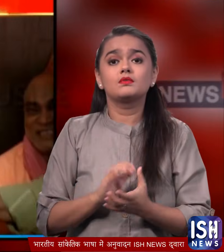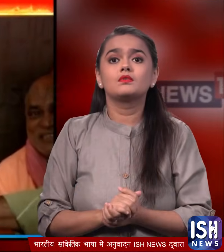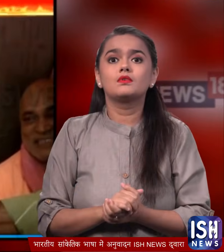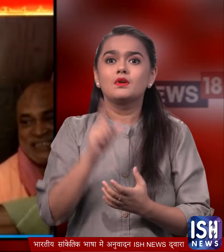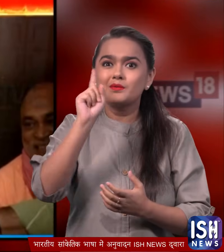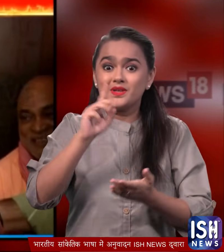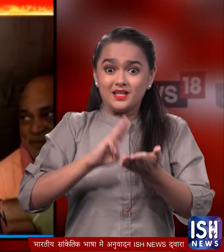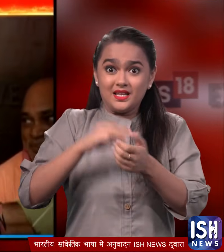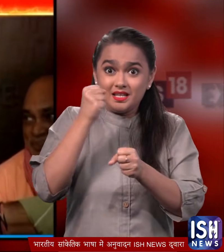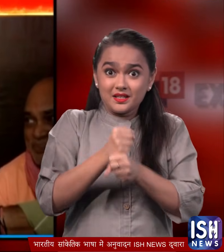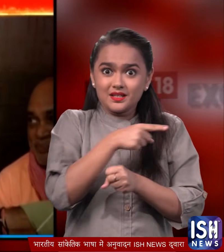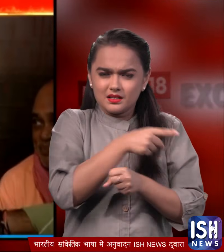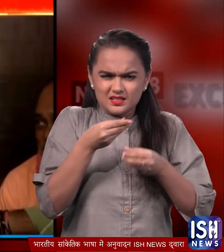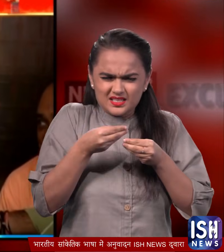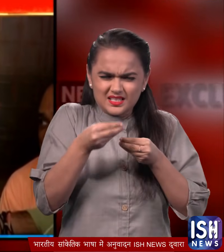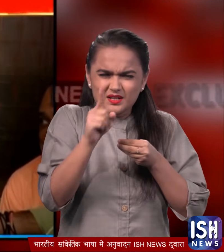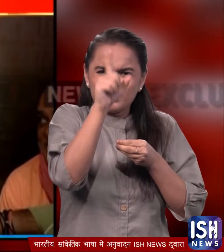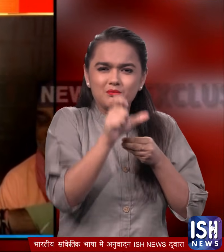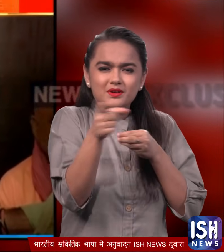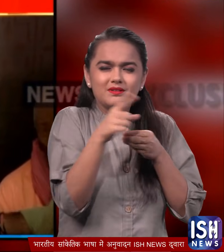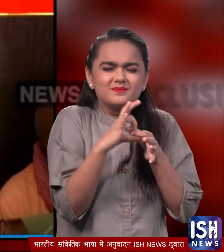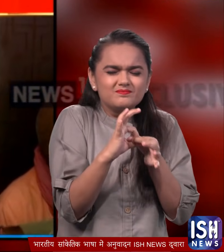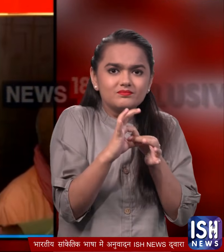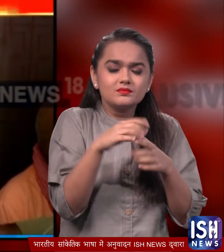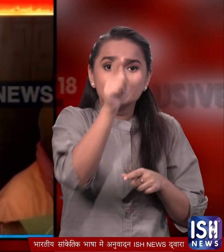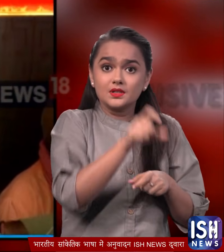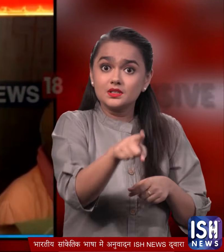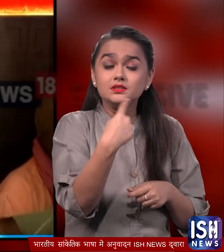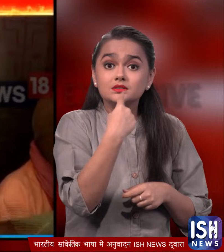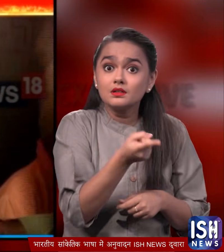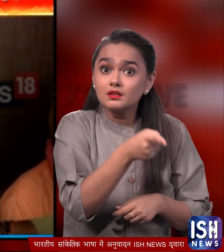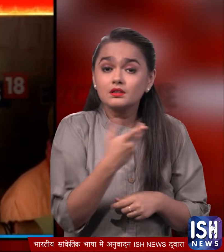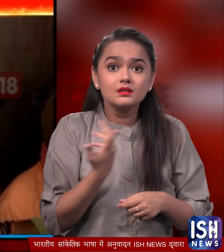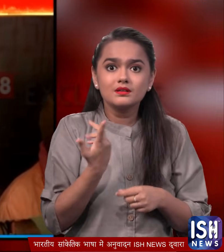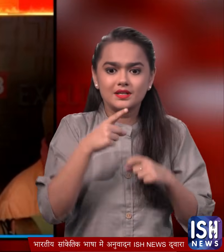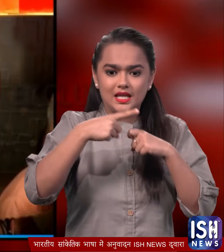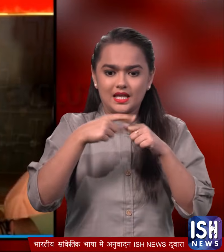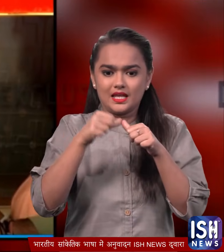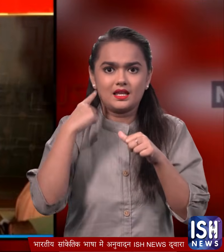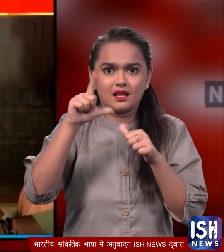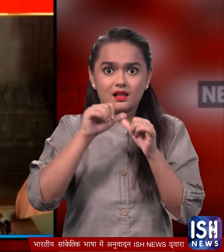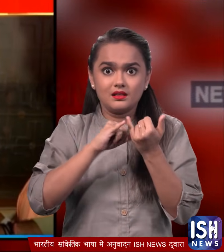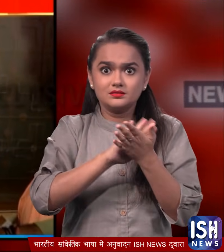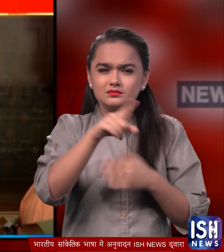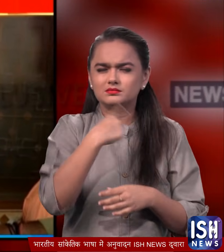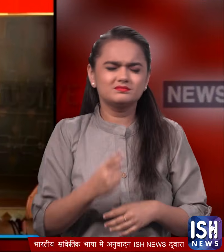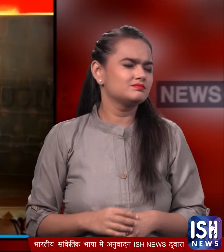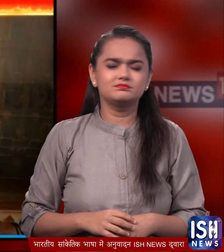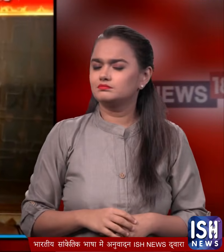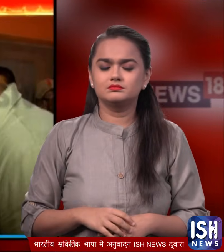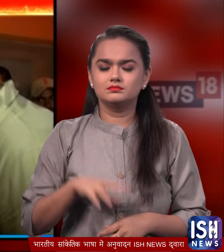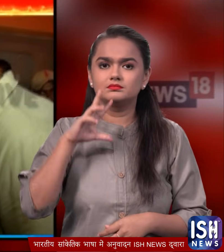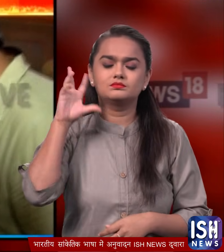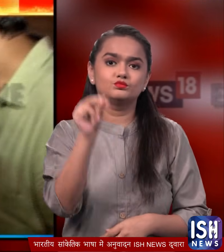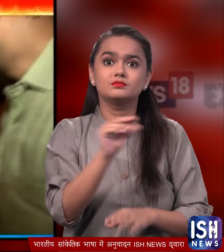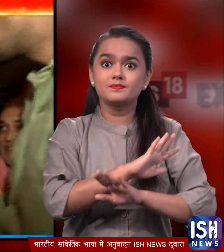लेकिन महंत नरेंद्र गिरी के करीबी कहे जाने वाले और निरंजनी अखाड़ा के महामंडलेश्वर कैलाशानंद महाराज इस बात को सीधा सीधा मानने से बचते